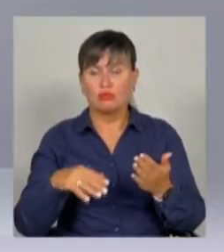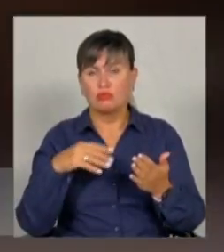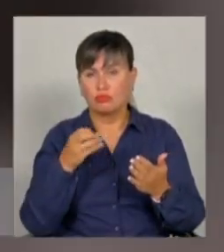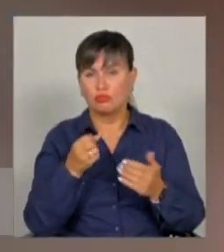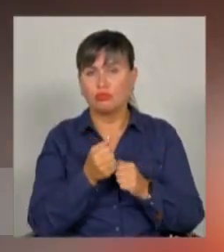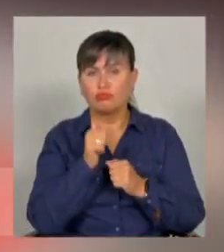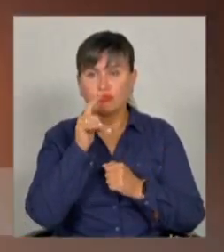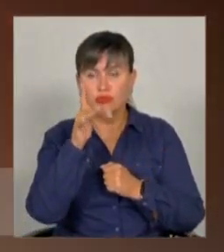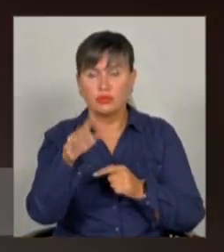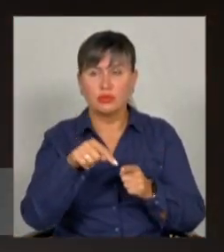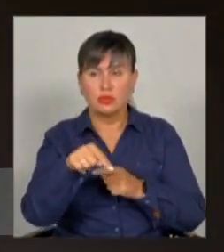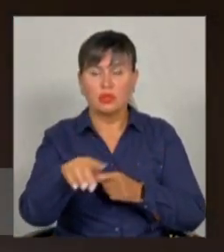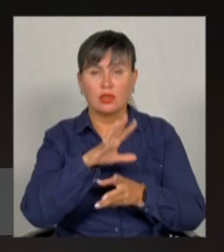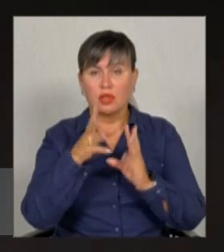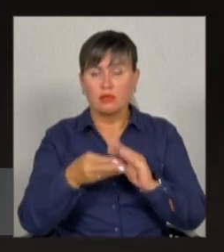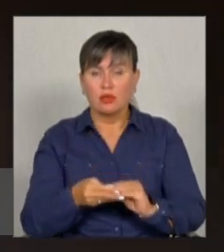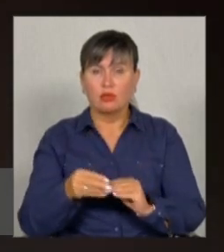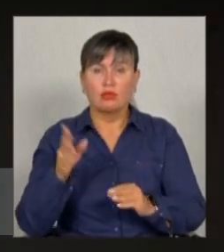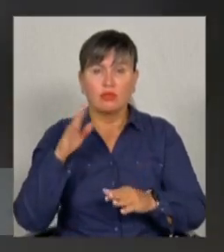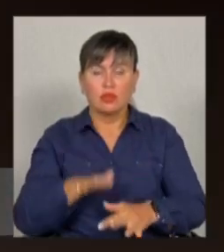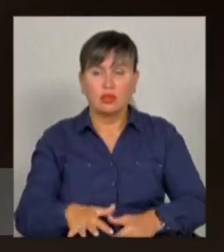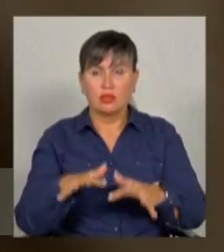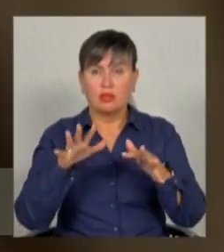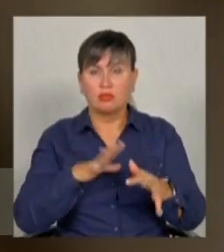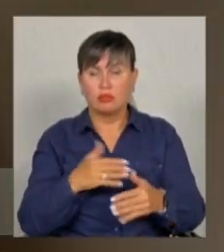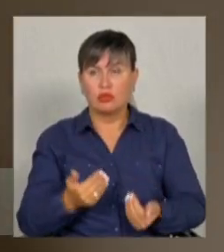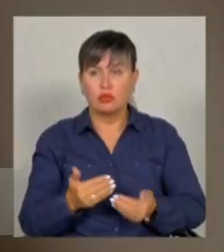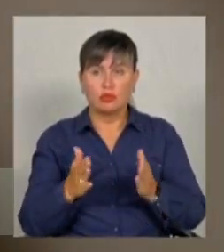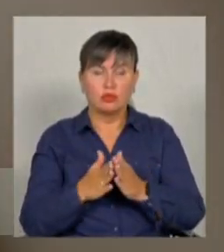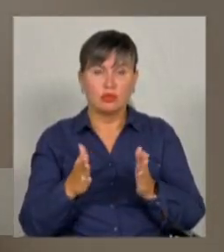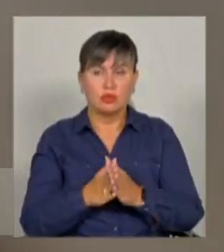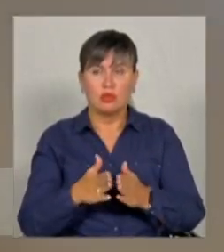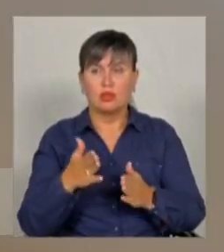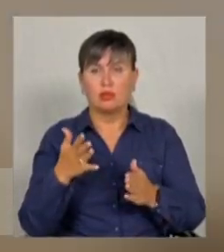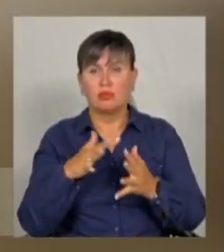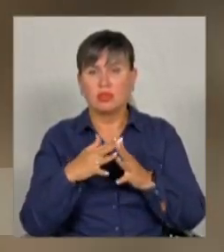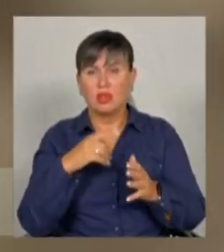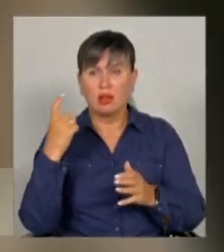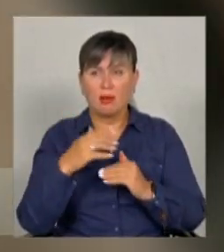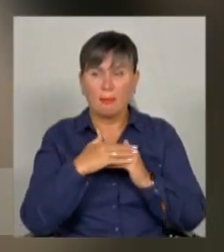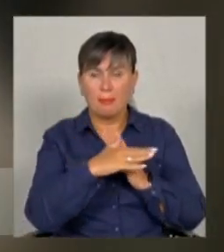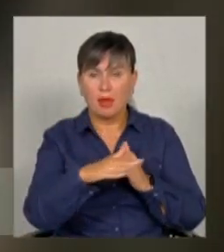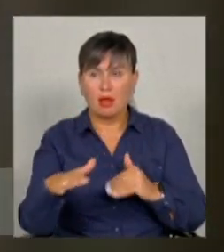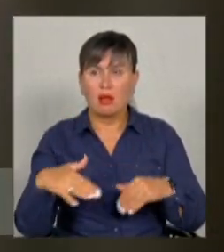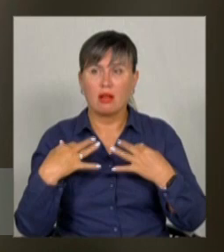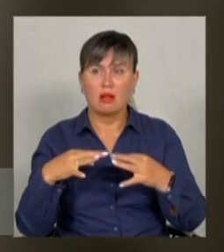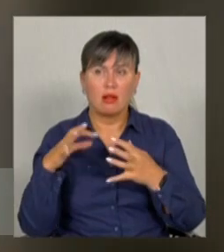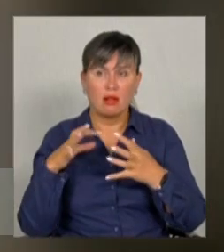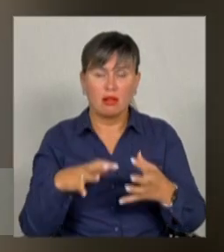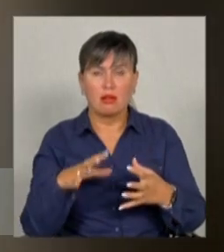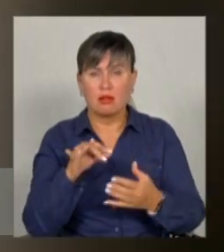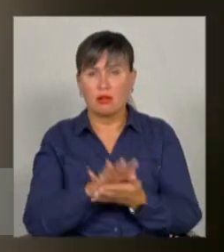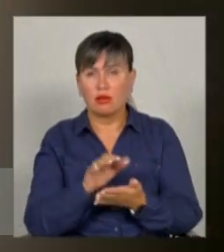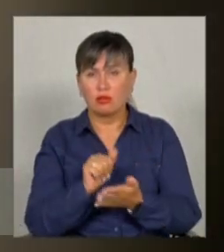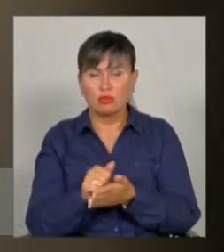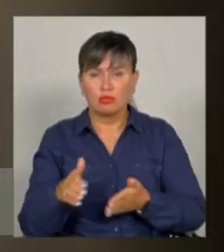еще несколько дней. Всего в результате наводнений были затоплены жилые дома, повреждены сельскохозяйственные поля, транспортные средства, также